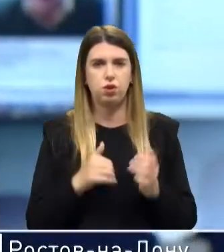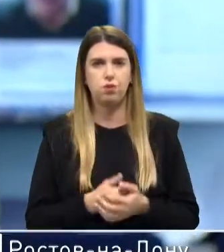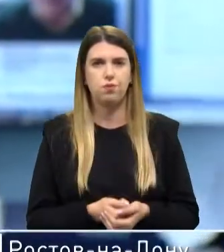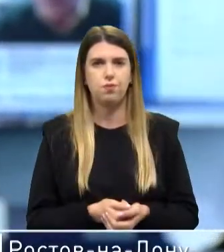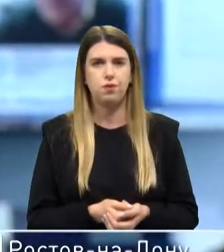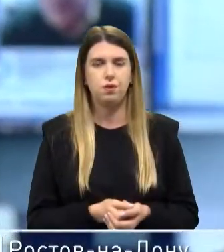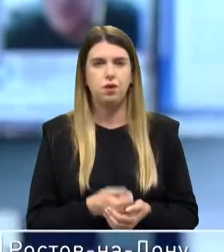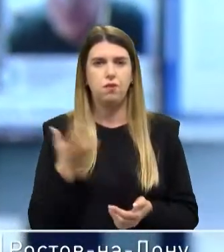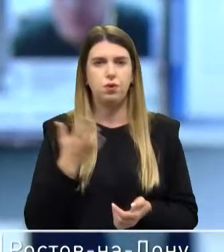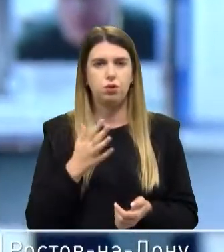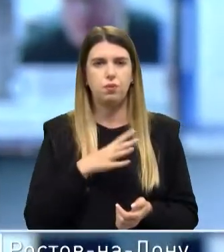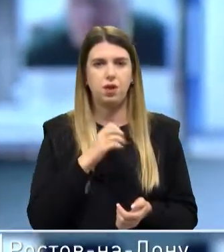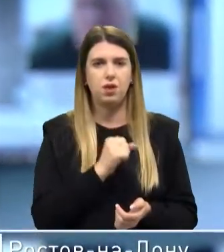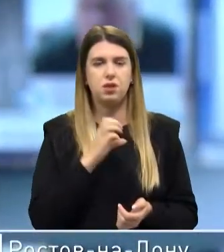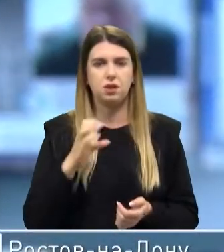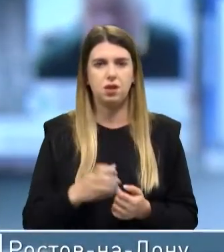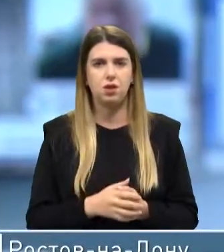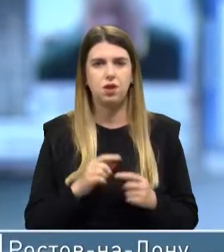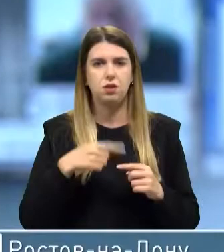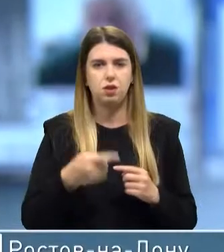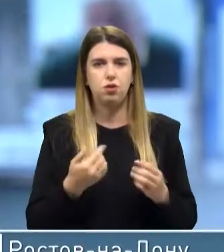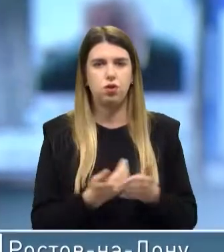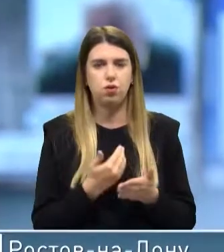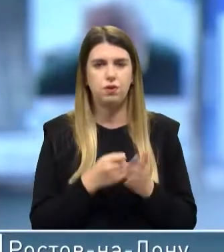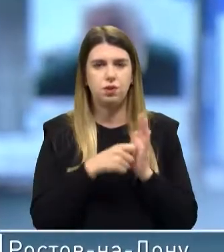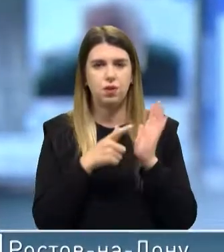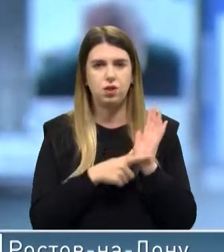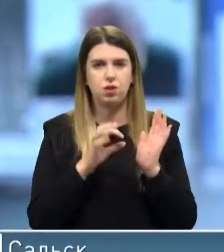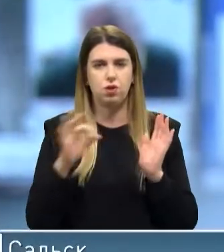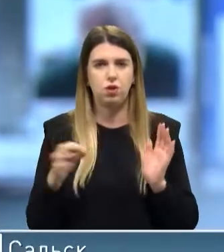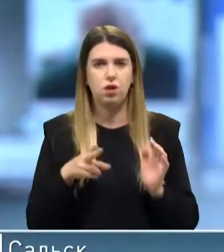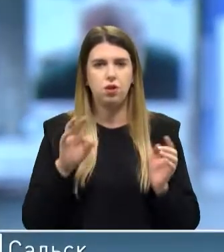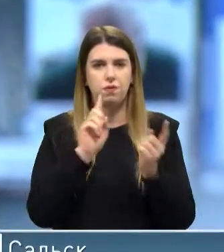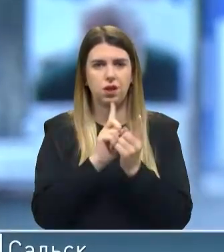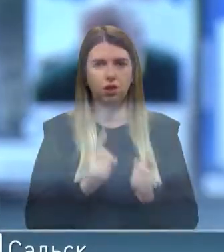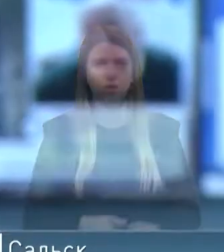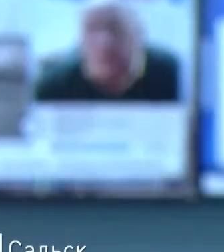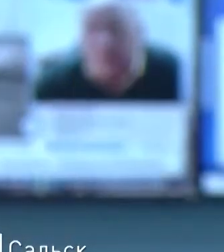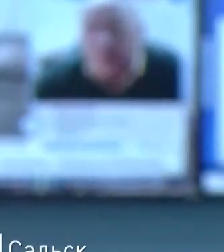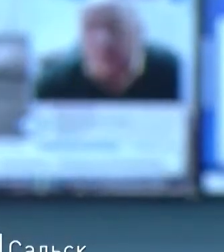don24.ru. В студии была Ася Скрынникова. Следующий выпуск в 17:00. До встречи.